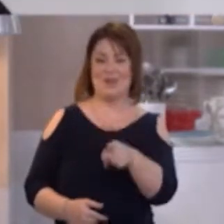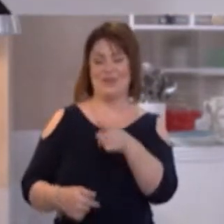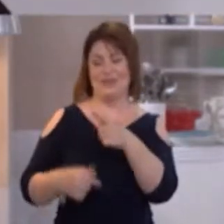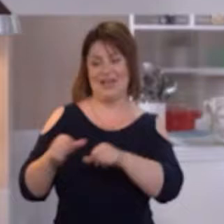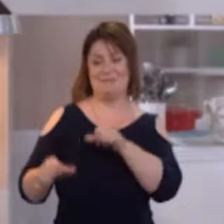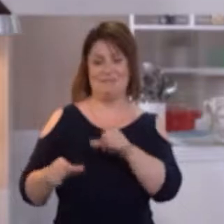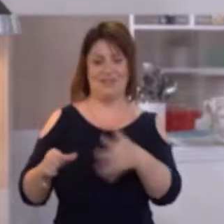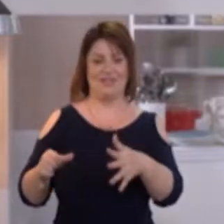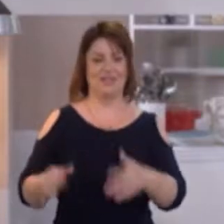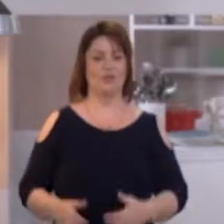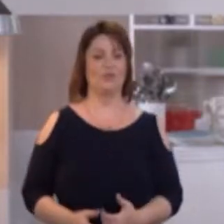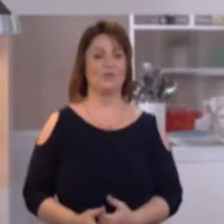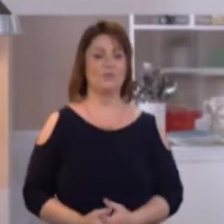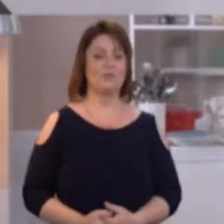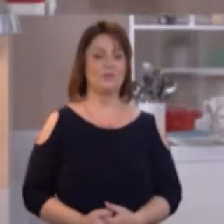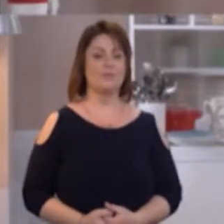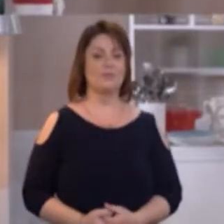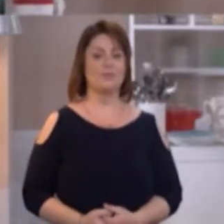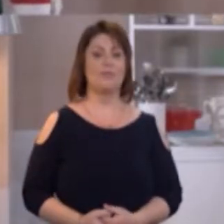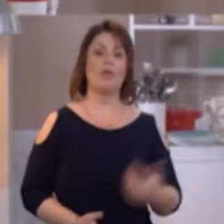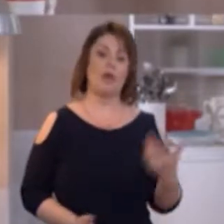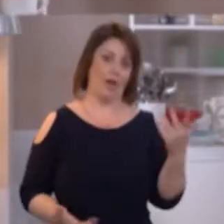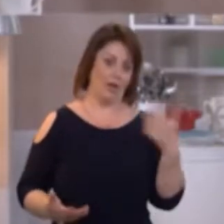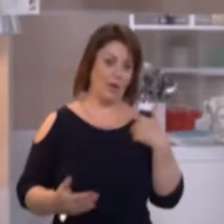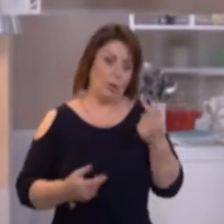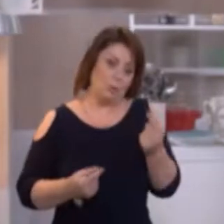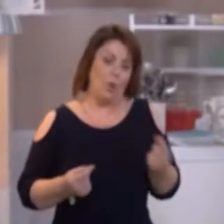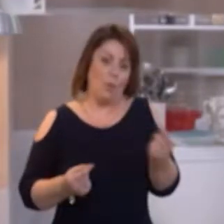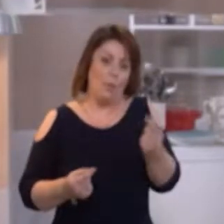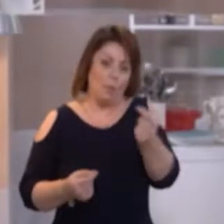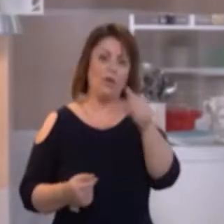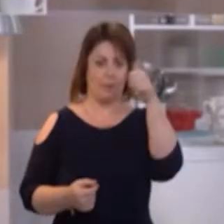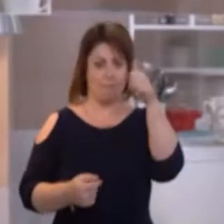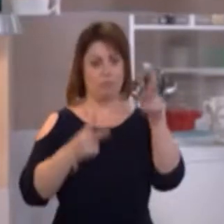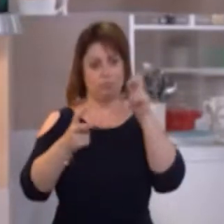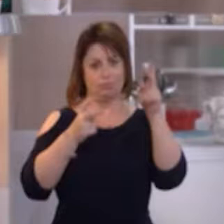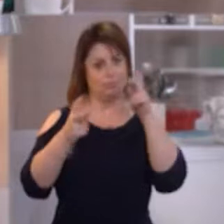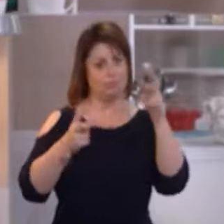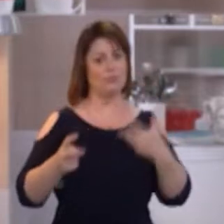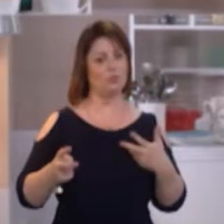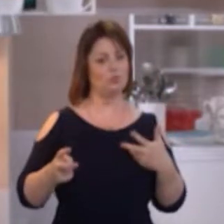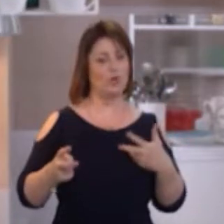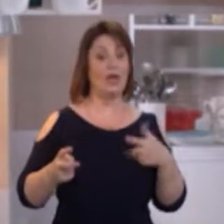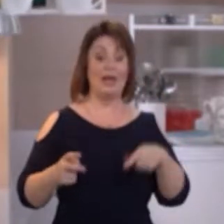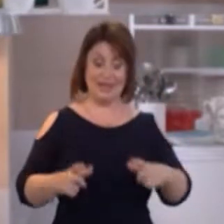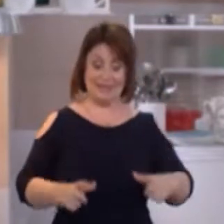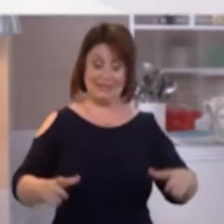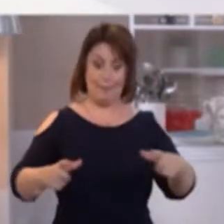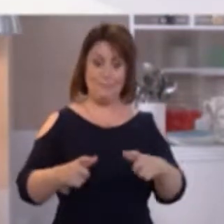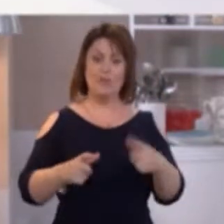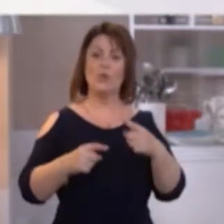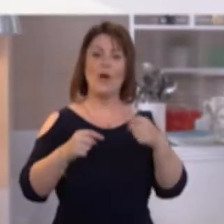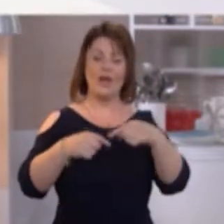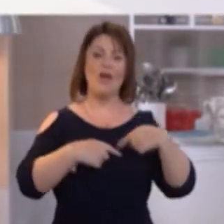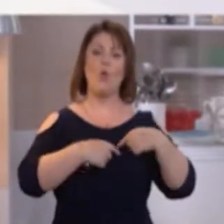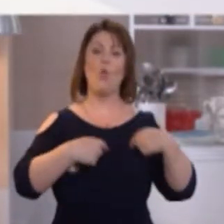Assolutamente. Allora, andiamo a... Vabbè, impara poi. Versare. Allora, il ciambellone abbiamo detto lo mettiamo in questo stampino a cuore, per esempio.